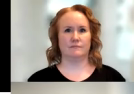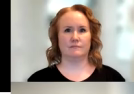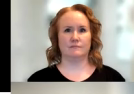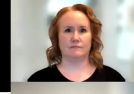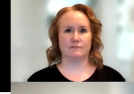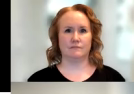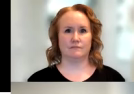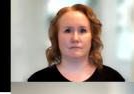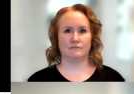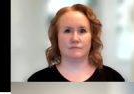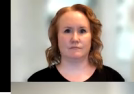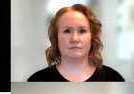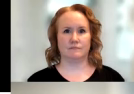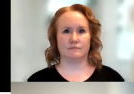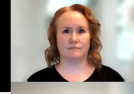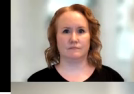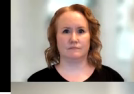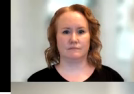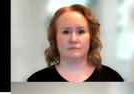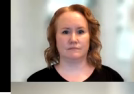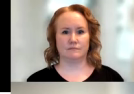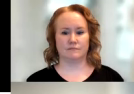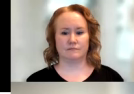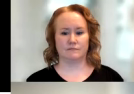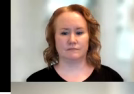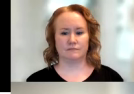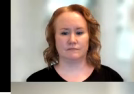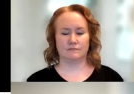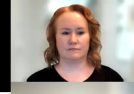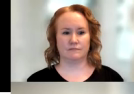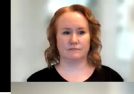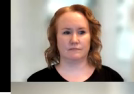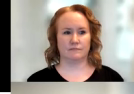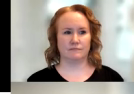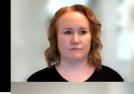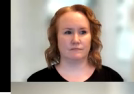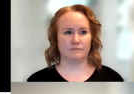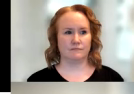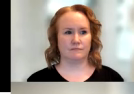sånn som VAD, som har vært nevnt flere ganger før i dag, EUs